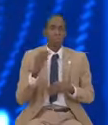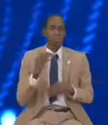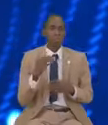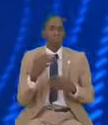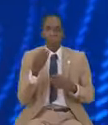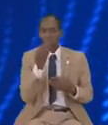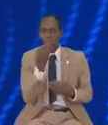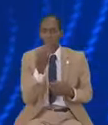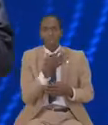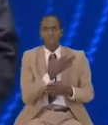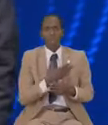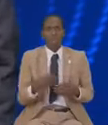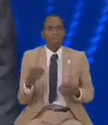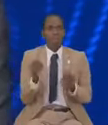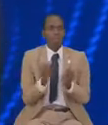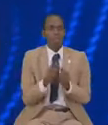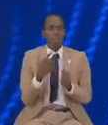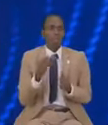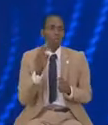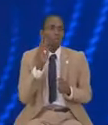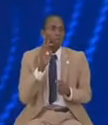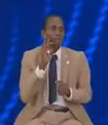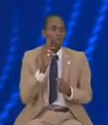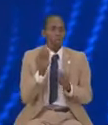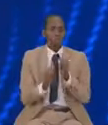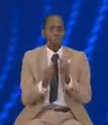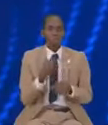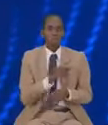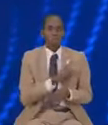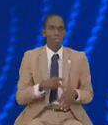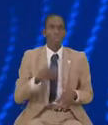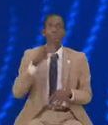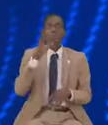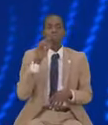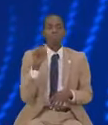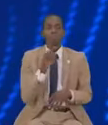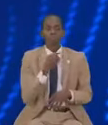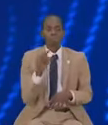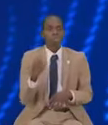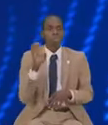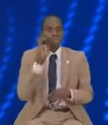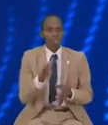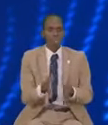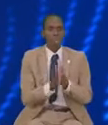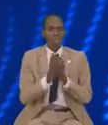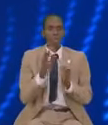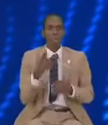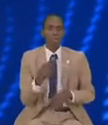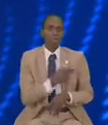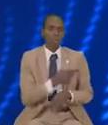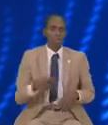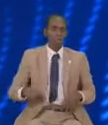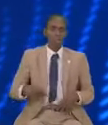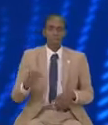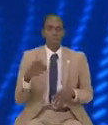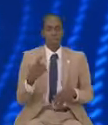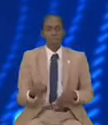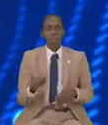et la prière le chef des eunuques de ne pas